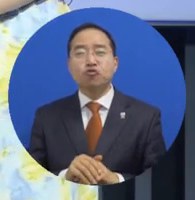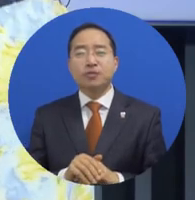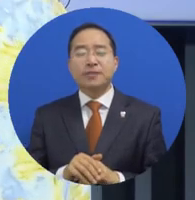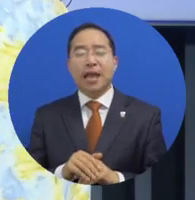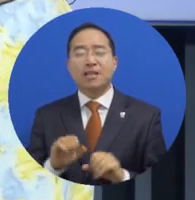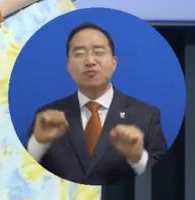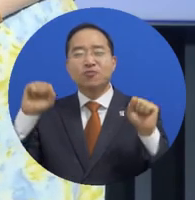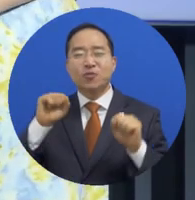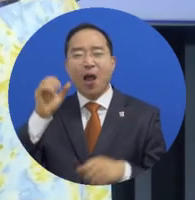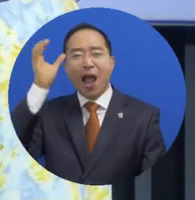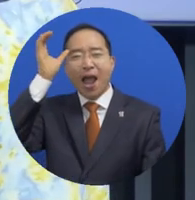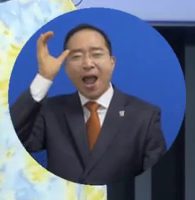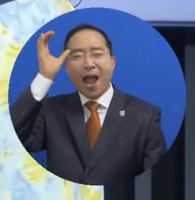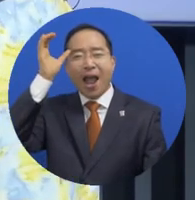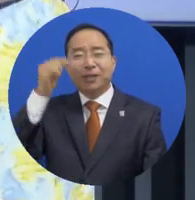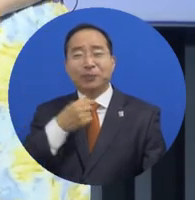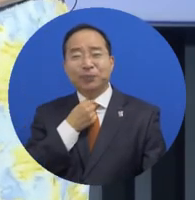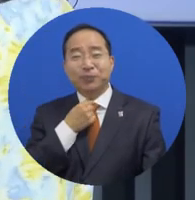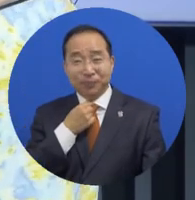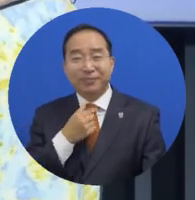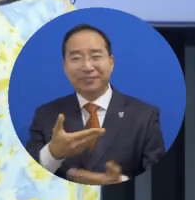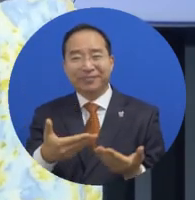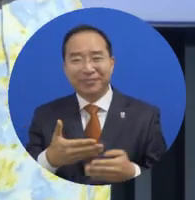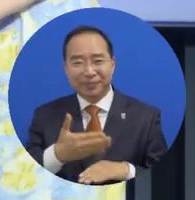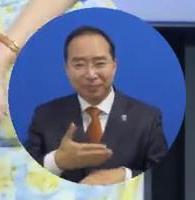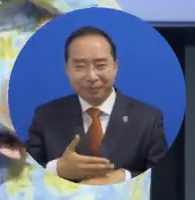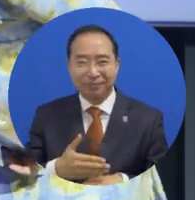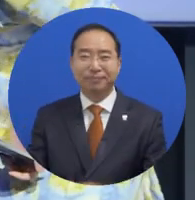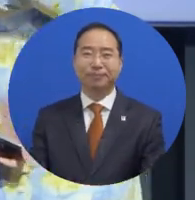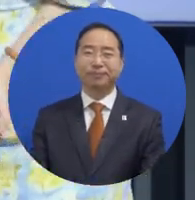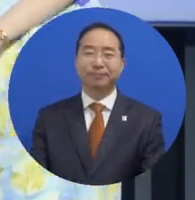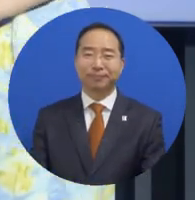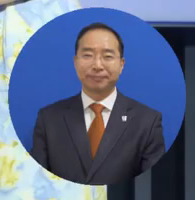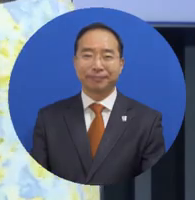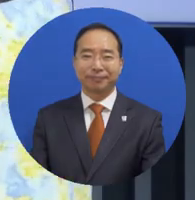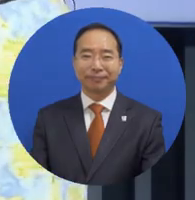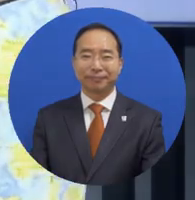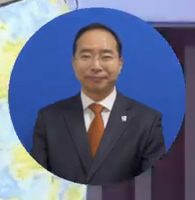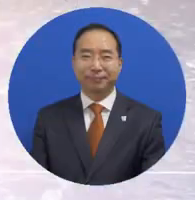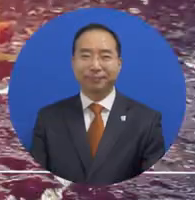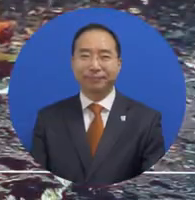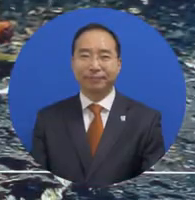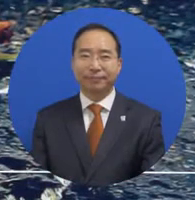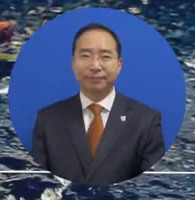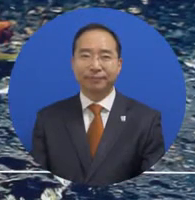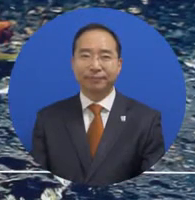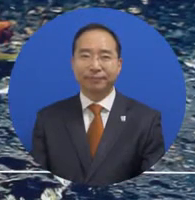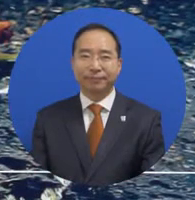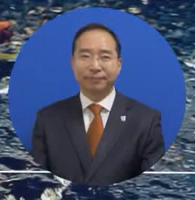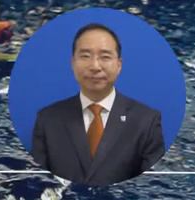운동 세포를 깨워주셔서 감사합니다. 오늘 강연 잘 들었습니다. 고맙습니다. 감사합니다.